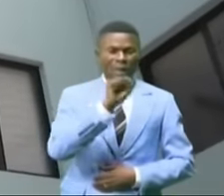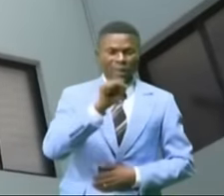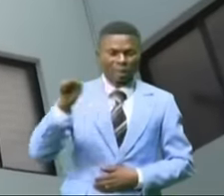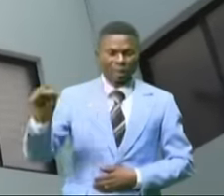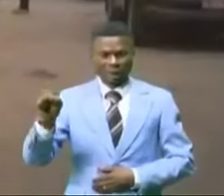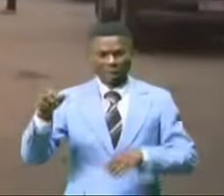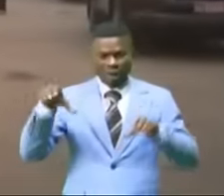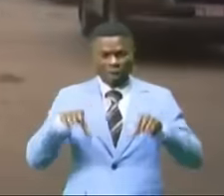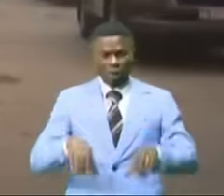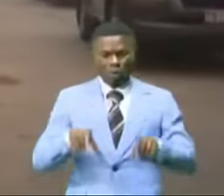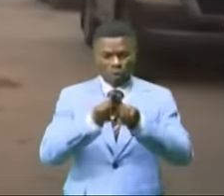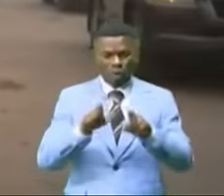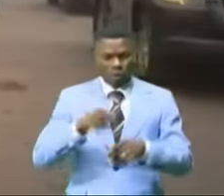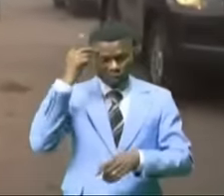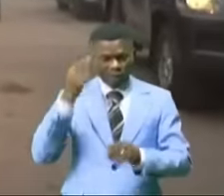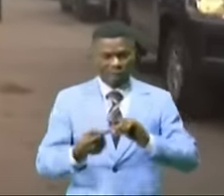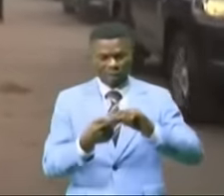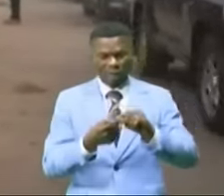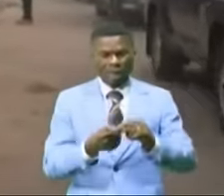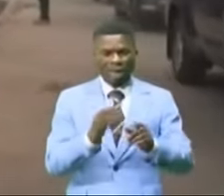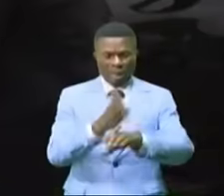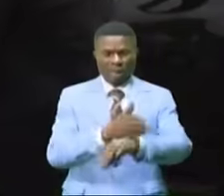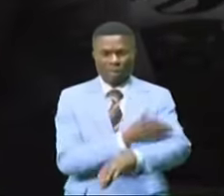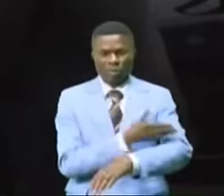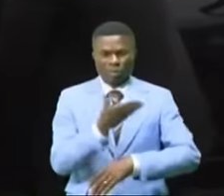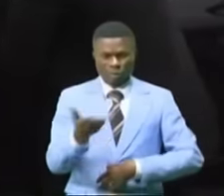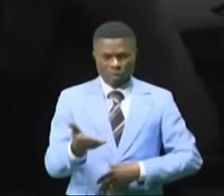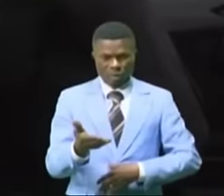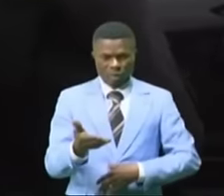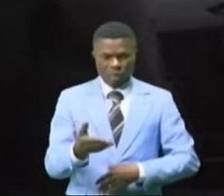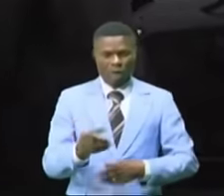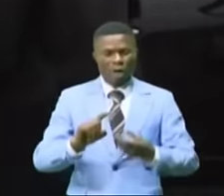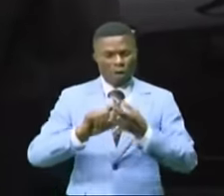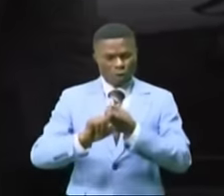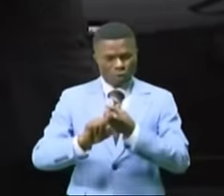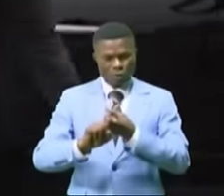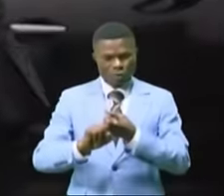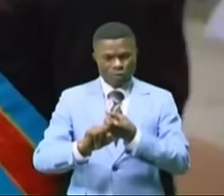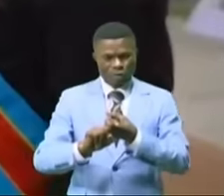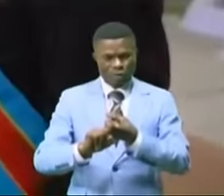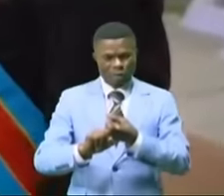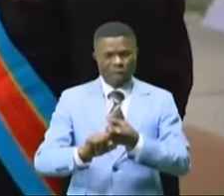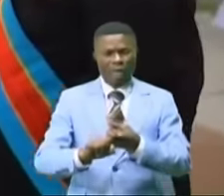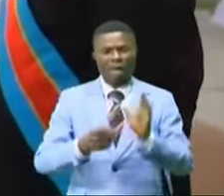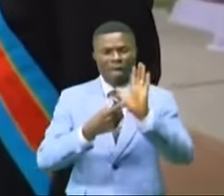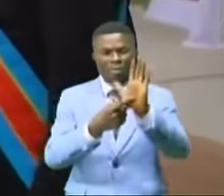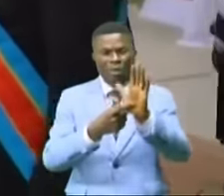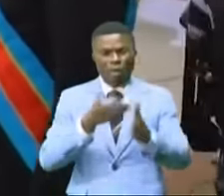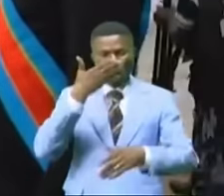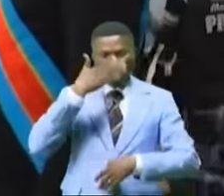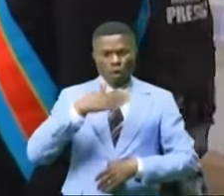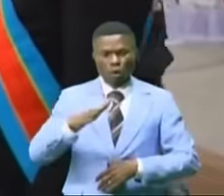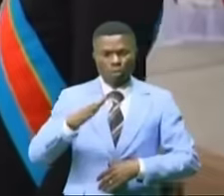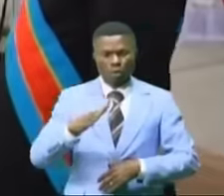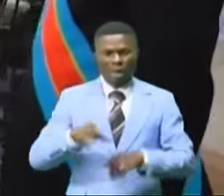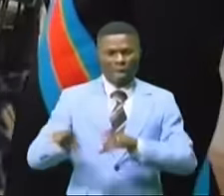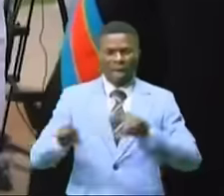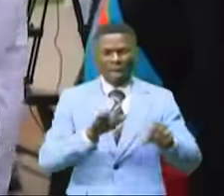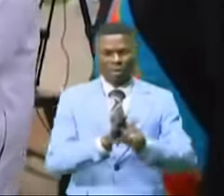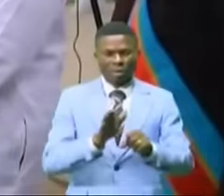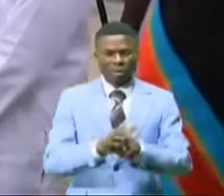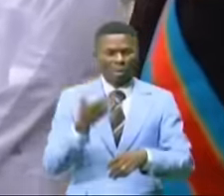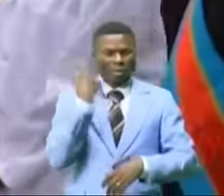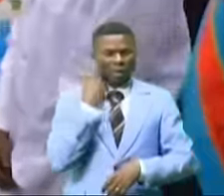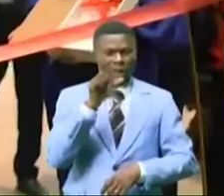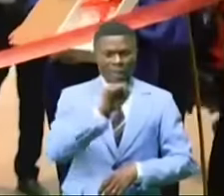en particulier pointe à l'horizon. C'est l'assurance qu'on peut avoir dès l'entrée au centre de médecine mixte d'anémie